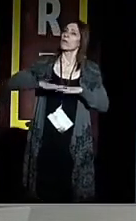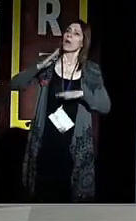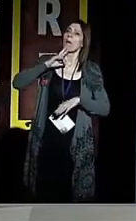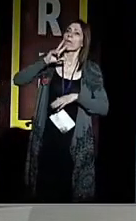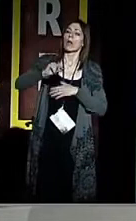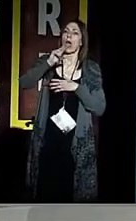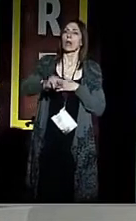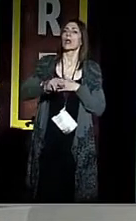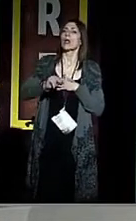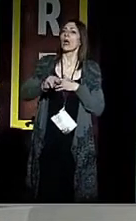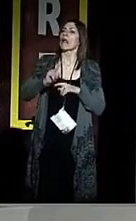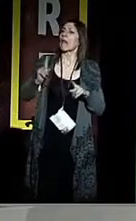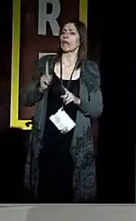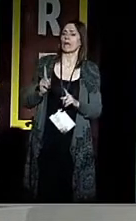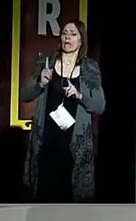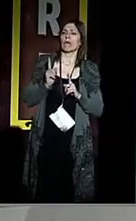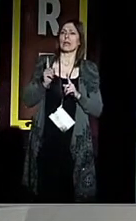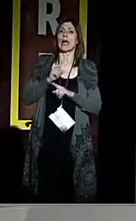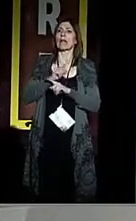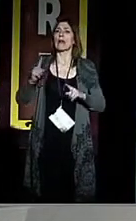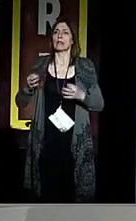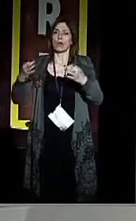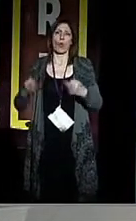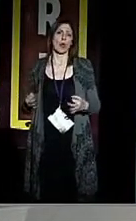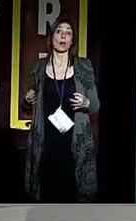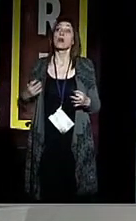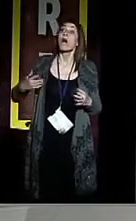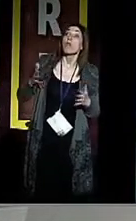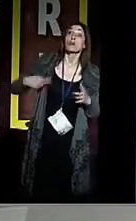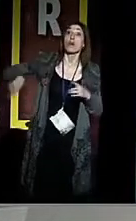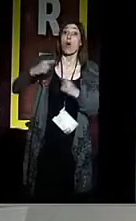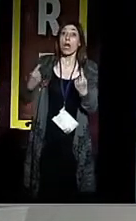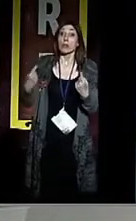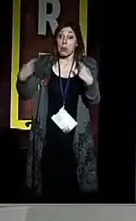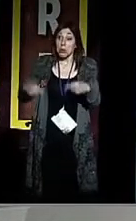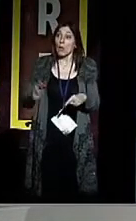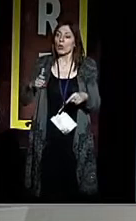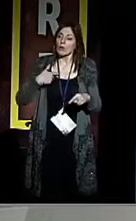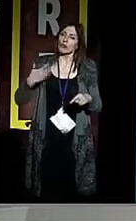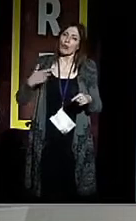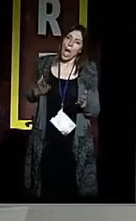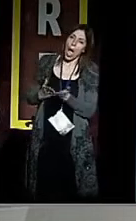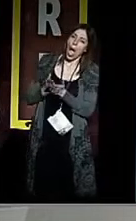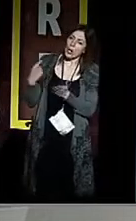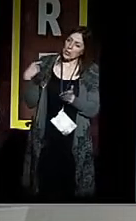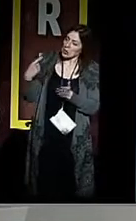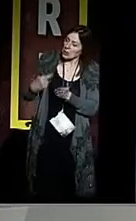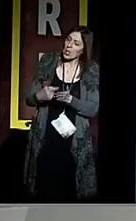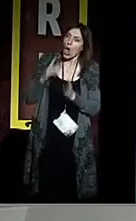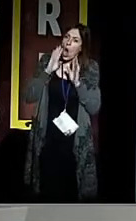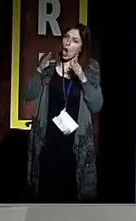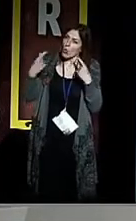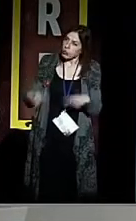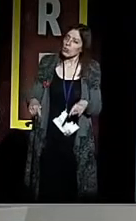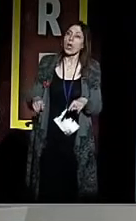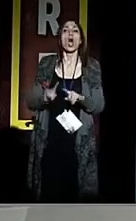né di difesa e né di sicurezza, forse vi aspettereste questo perché da tanti anni mi occupo di questo, e invece no, mi